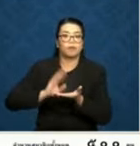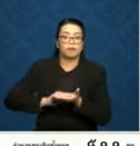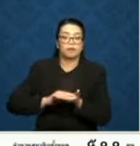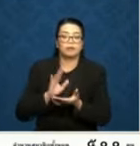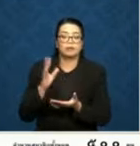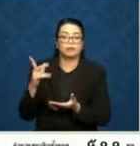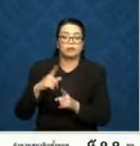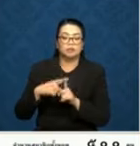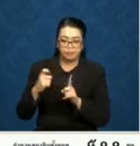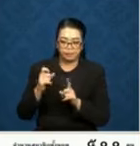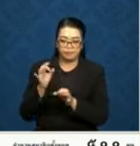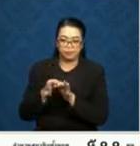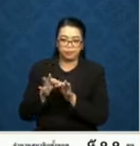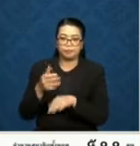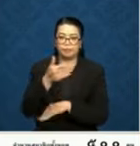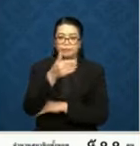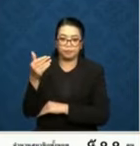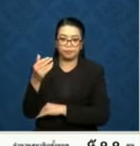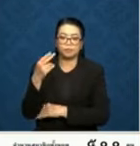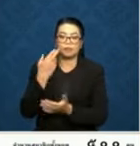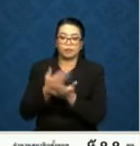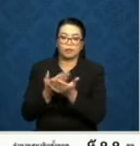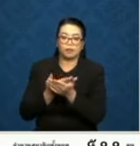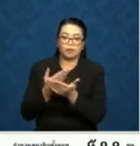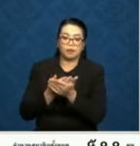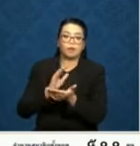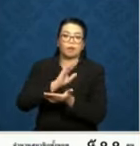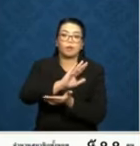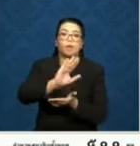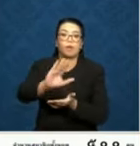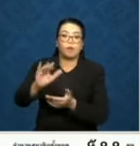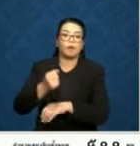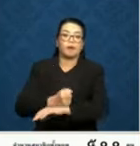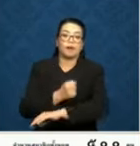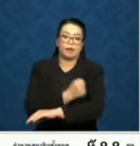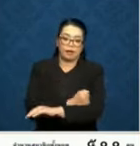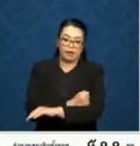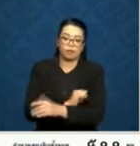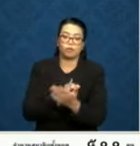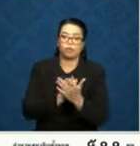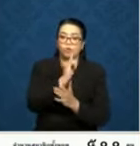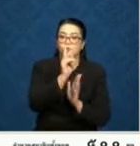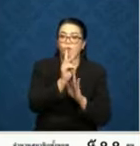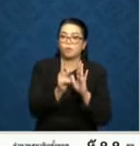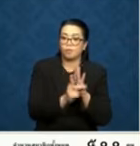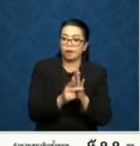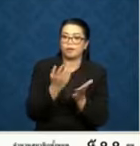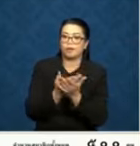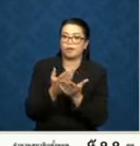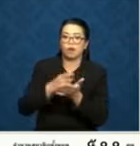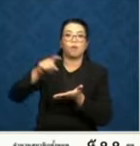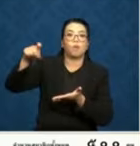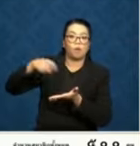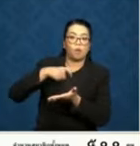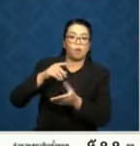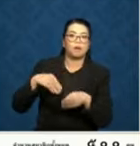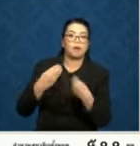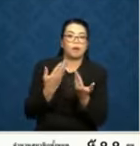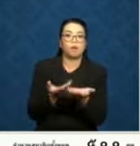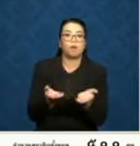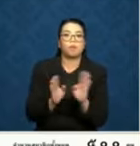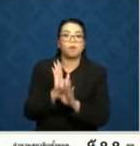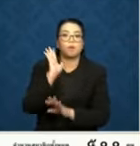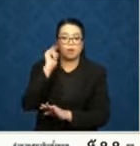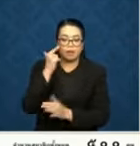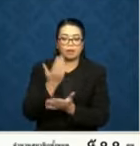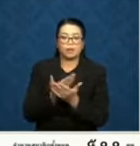เทศไทยเราที่เป็นทำานน